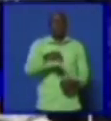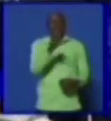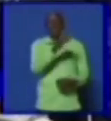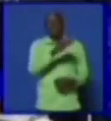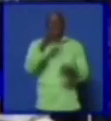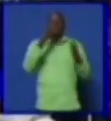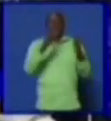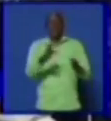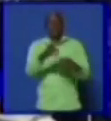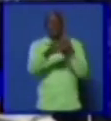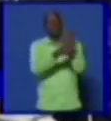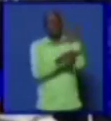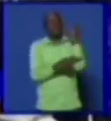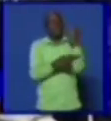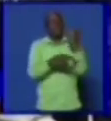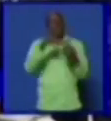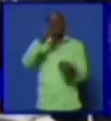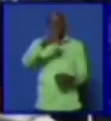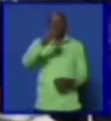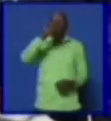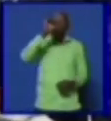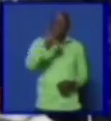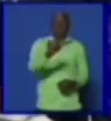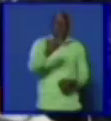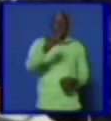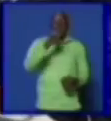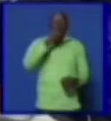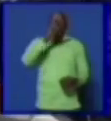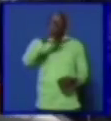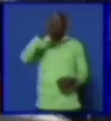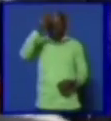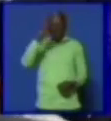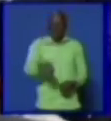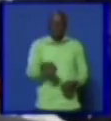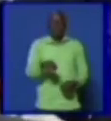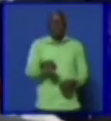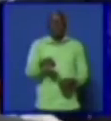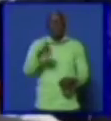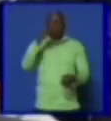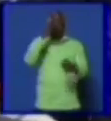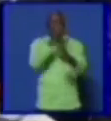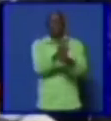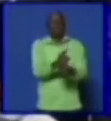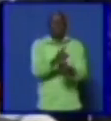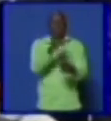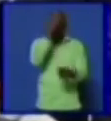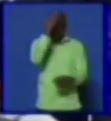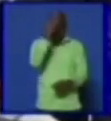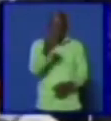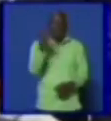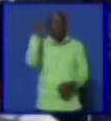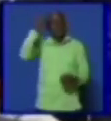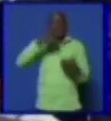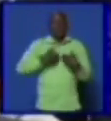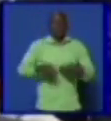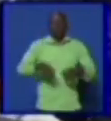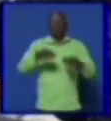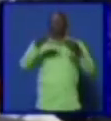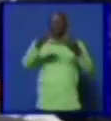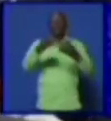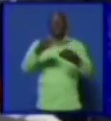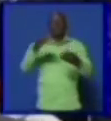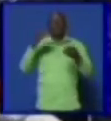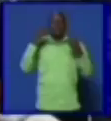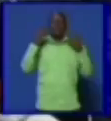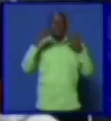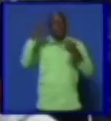de la région de New York soient dans des conditions dignes. Et c'est pourquoi il a donné des instructions